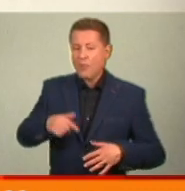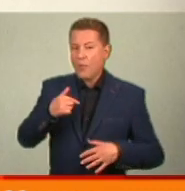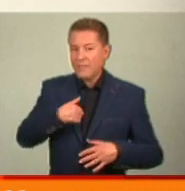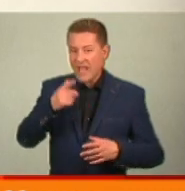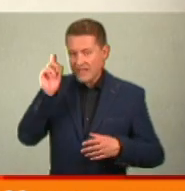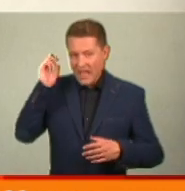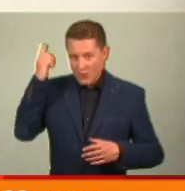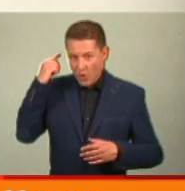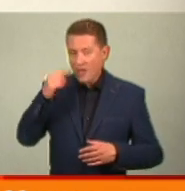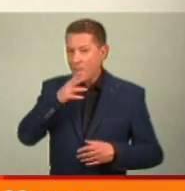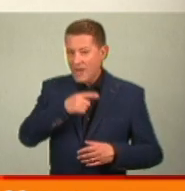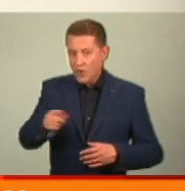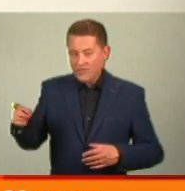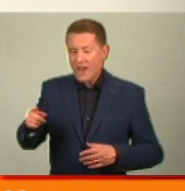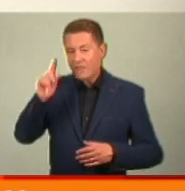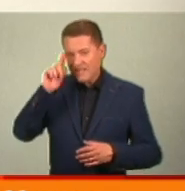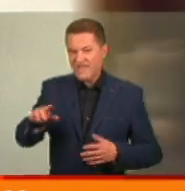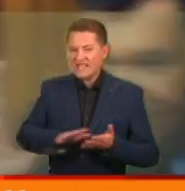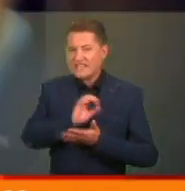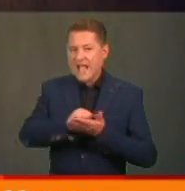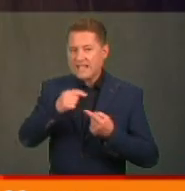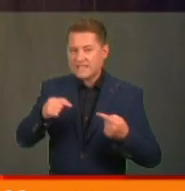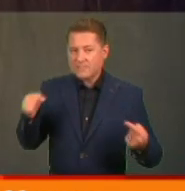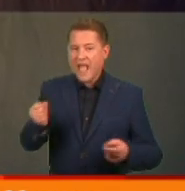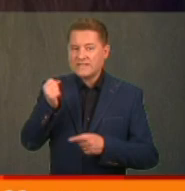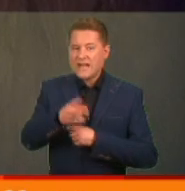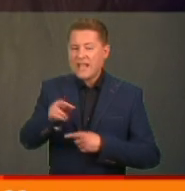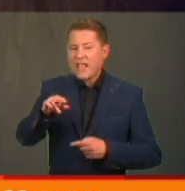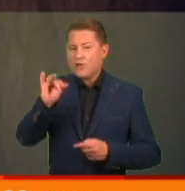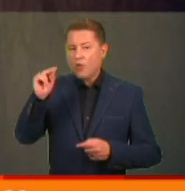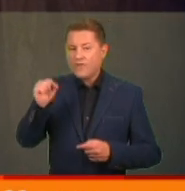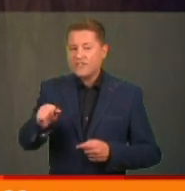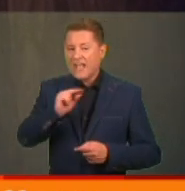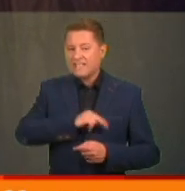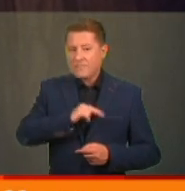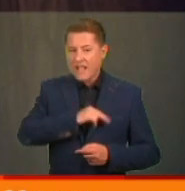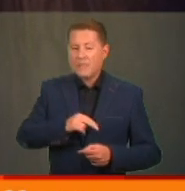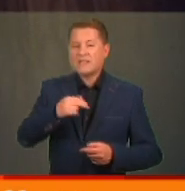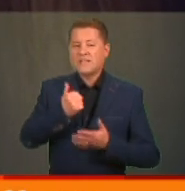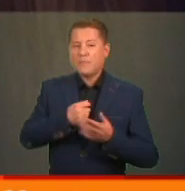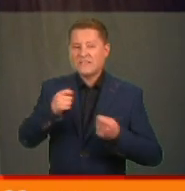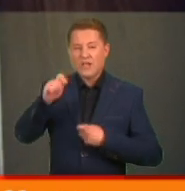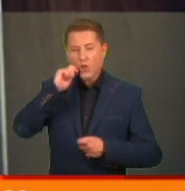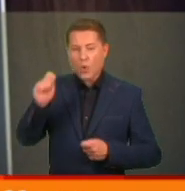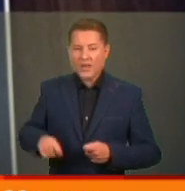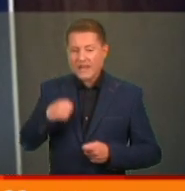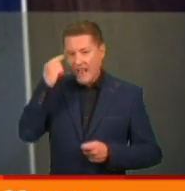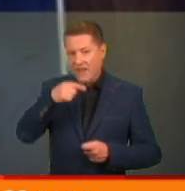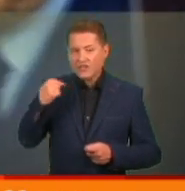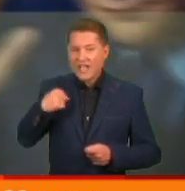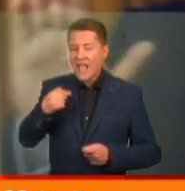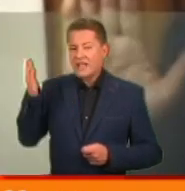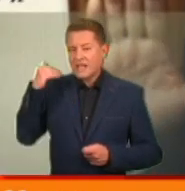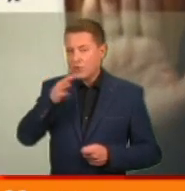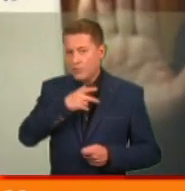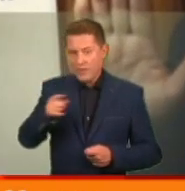период времени было известно из СМИ. Об отстранении Януковича от исполнения обязанностей президента Украины лично я на тот период не